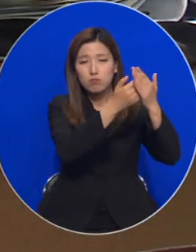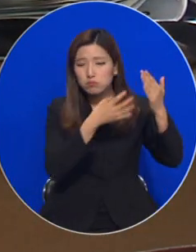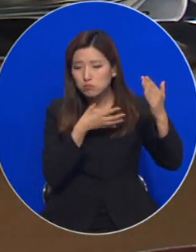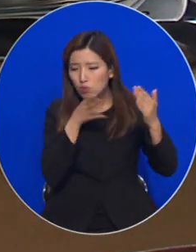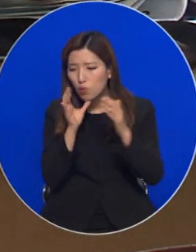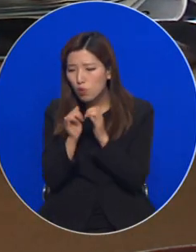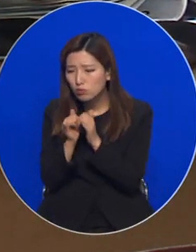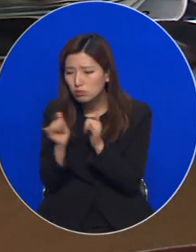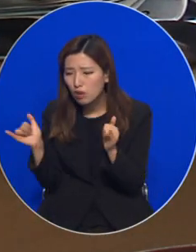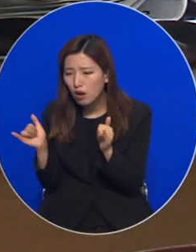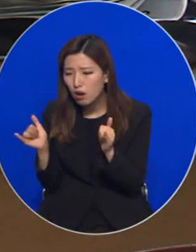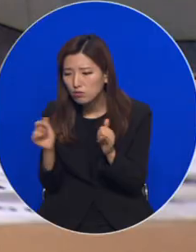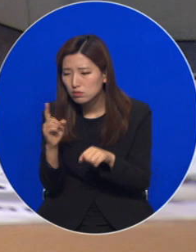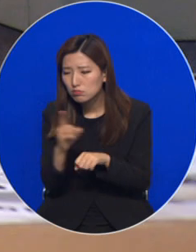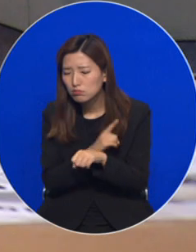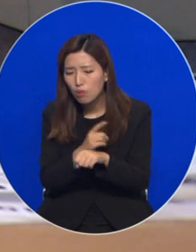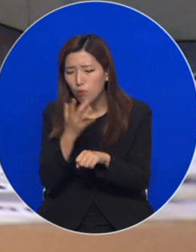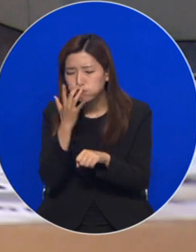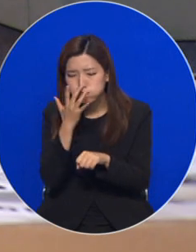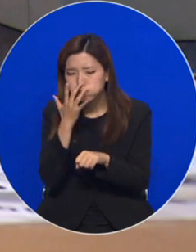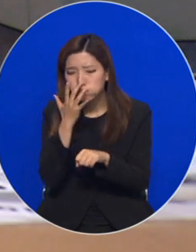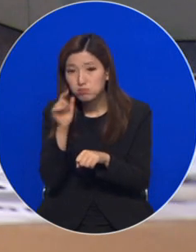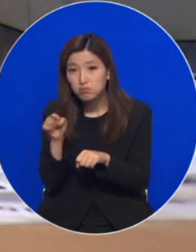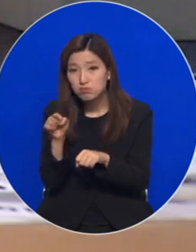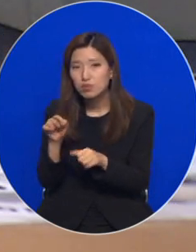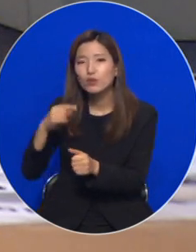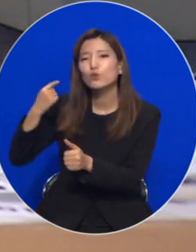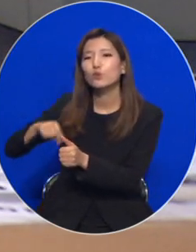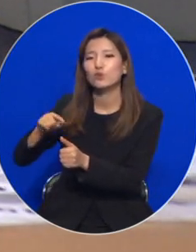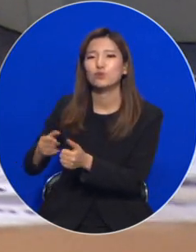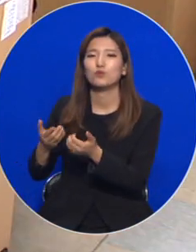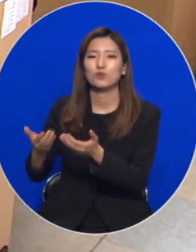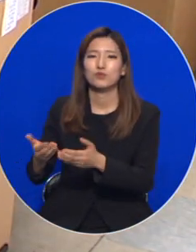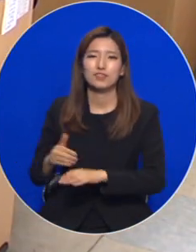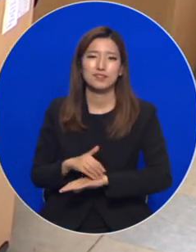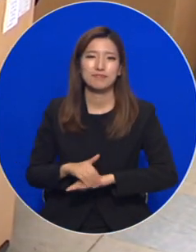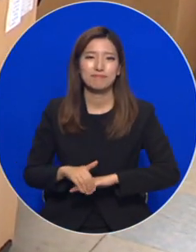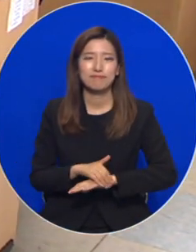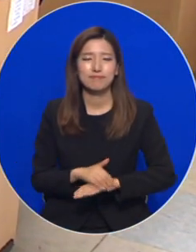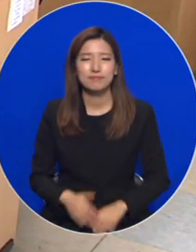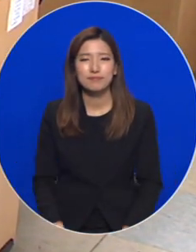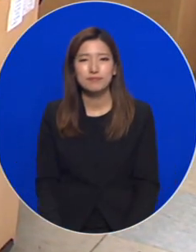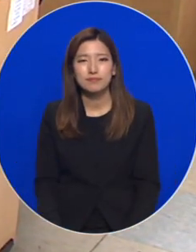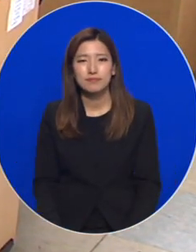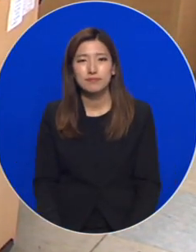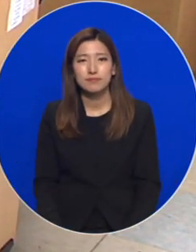주민센터 교육도 고려하고 있다고 덧붙였습니다 ktv 2막 0 입니다